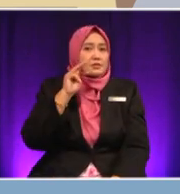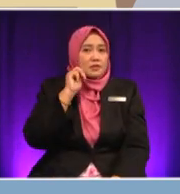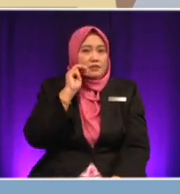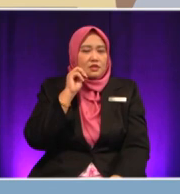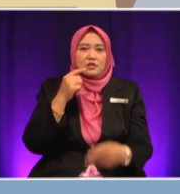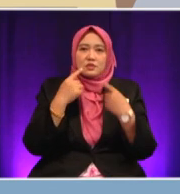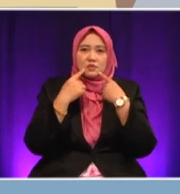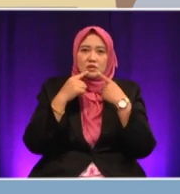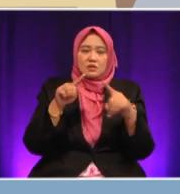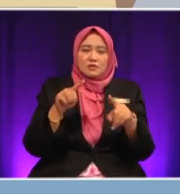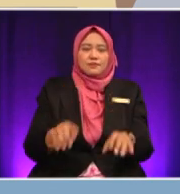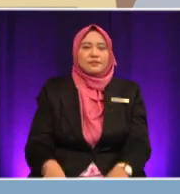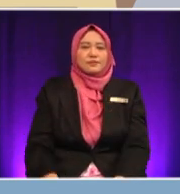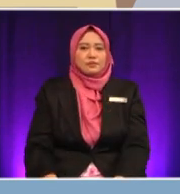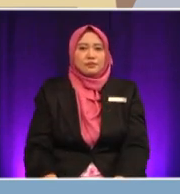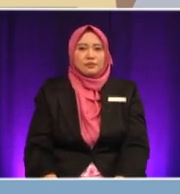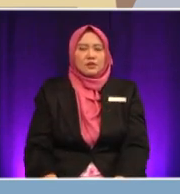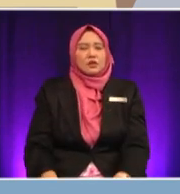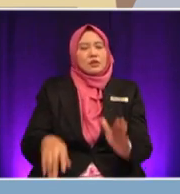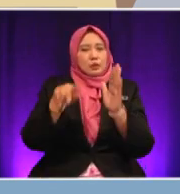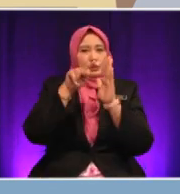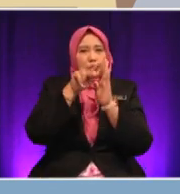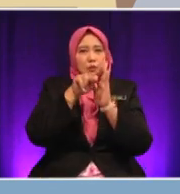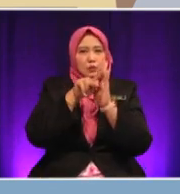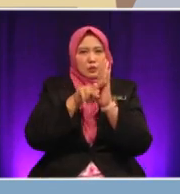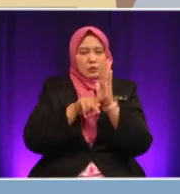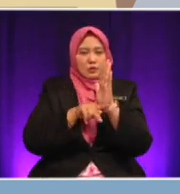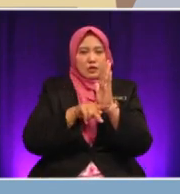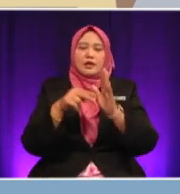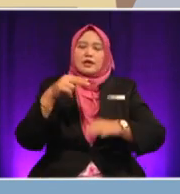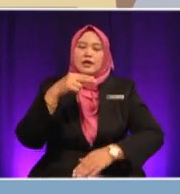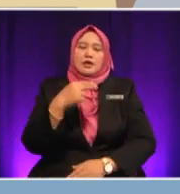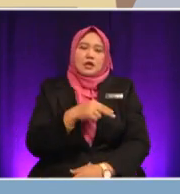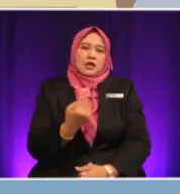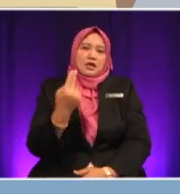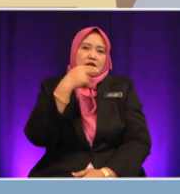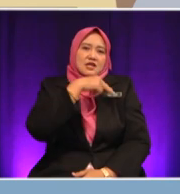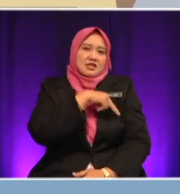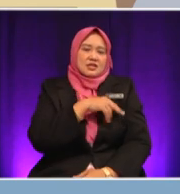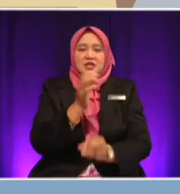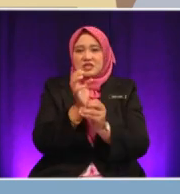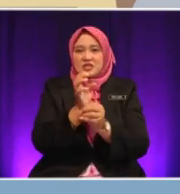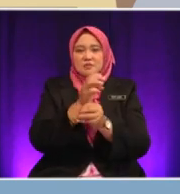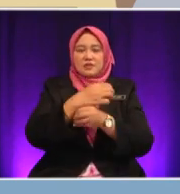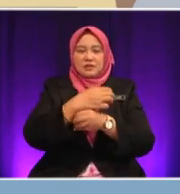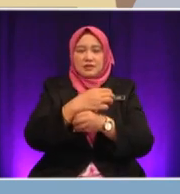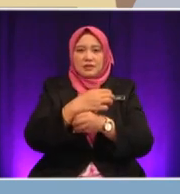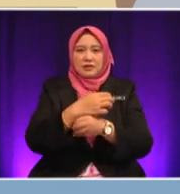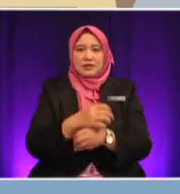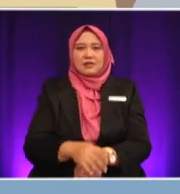kurang hasil ciptaan tempat lain sekaligus menyebabkan negara ketandusa